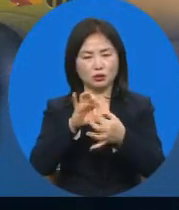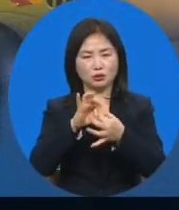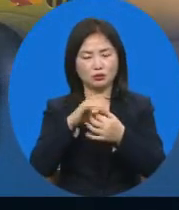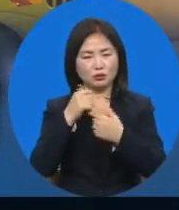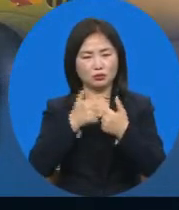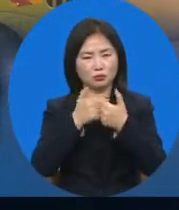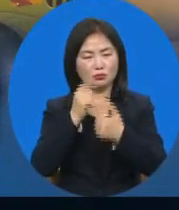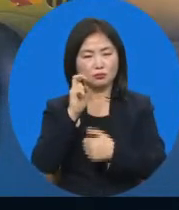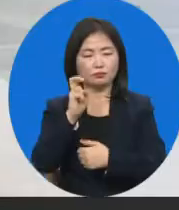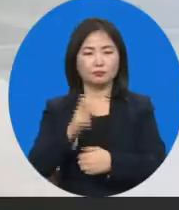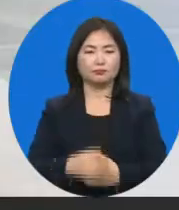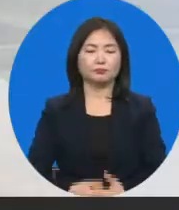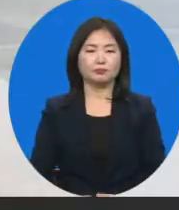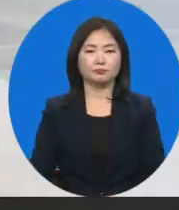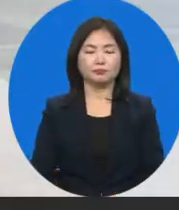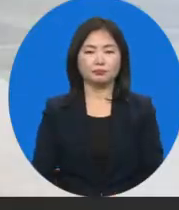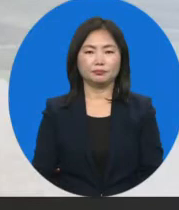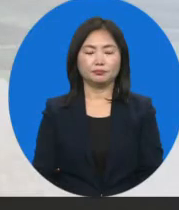보도합니다